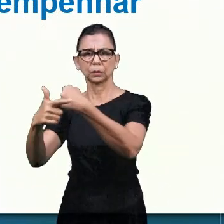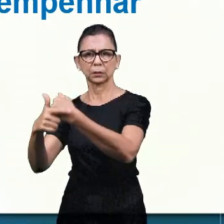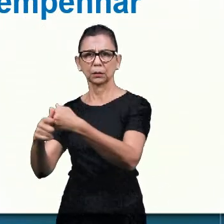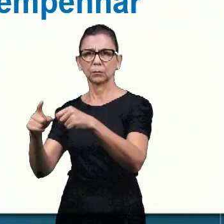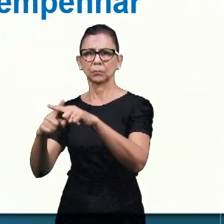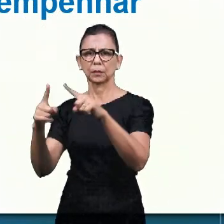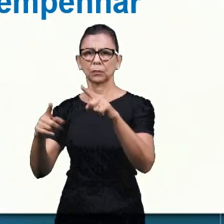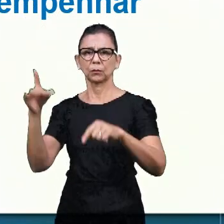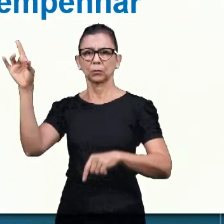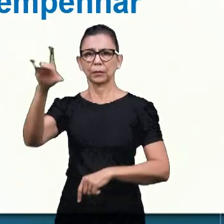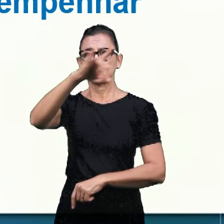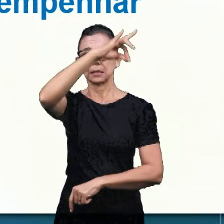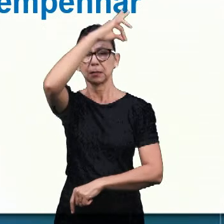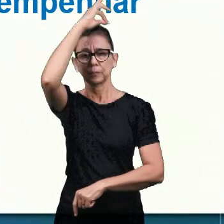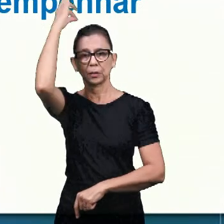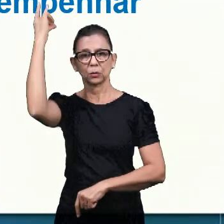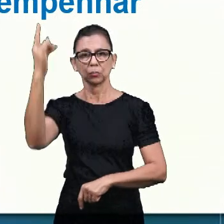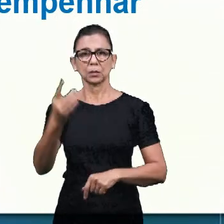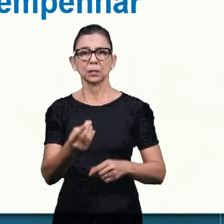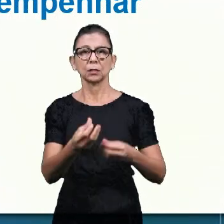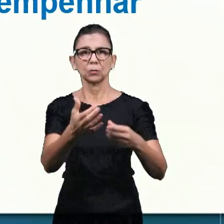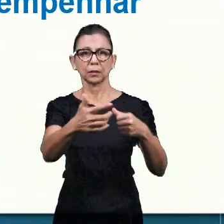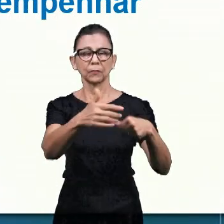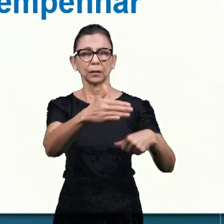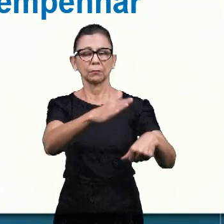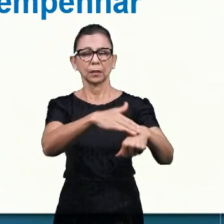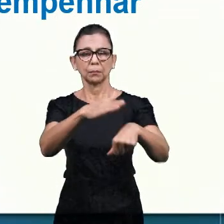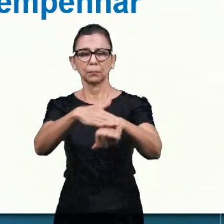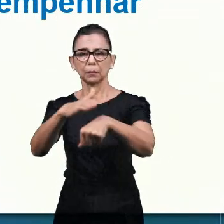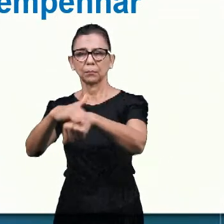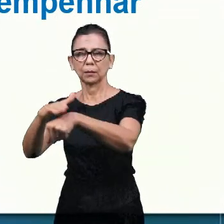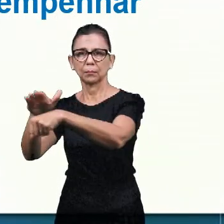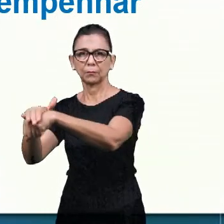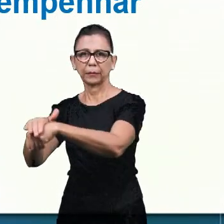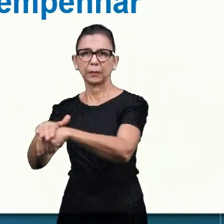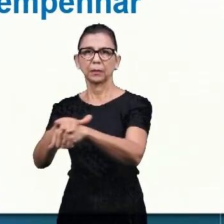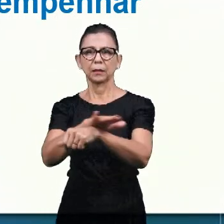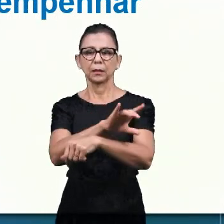celui qui va donner la fonction de chaque membre pour